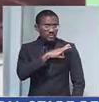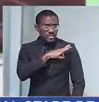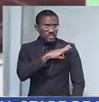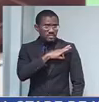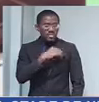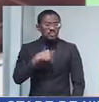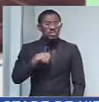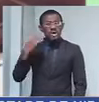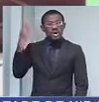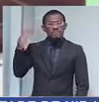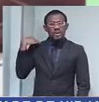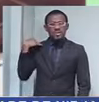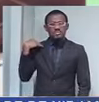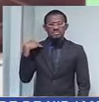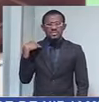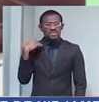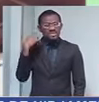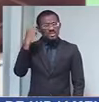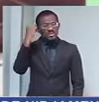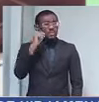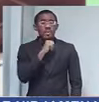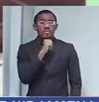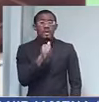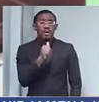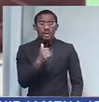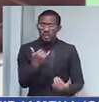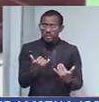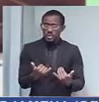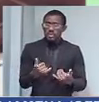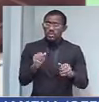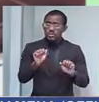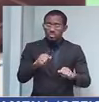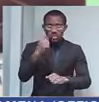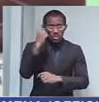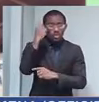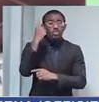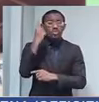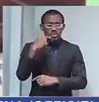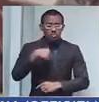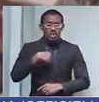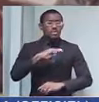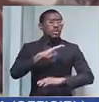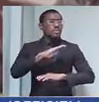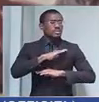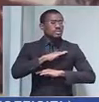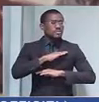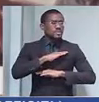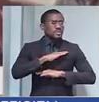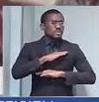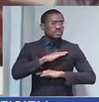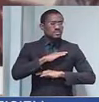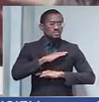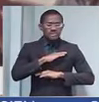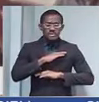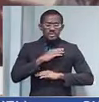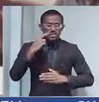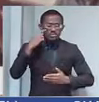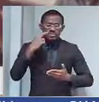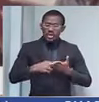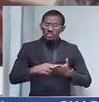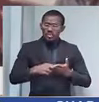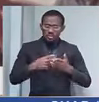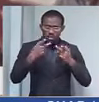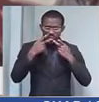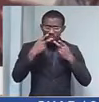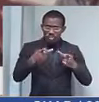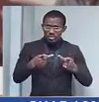j'étais un peu perdu, donc grâce à cela, je suis quand même un peu déjà soulagé. Au vu de la proposition qui a été faite par